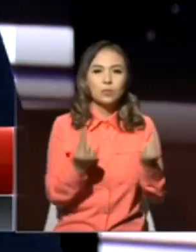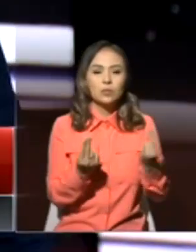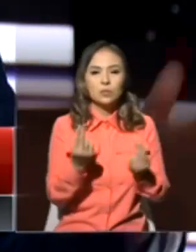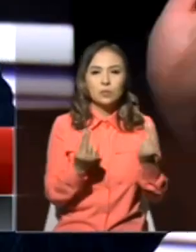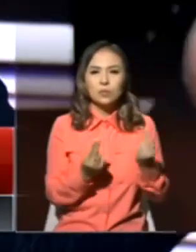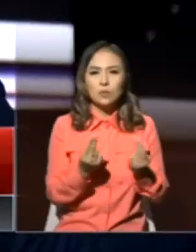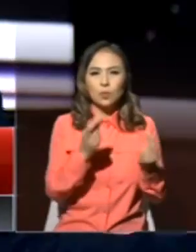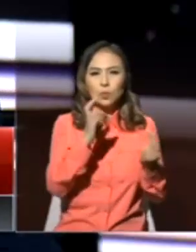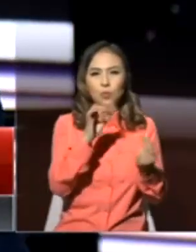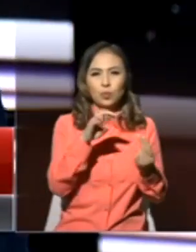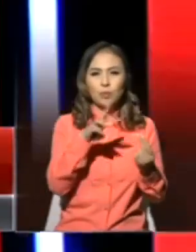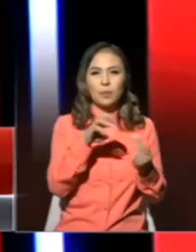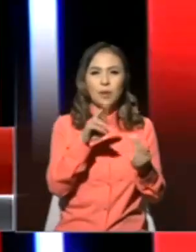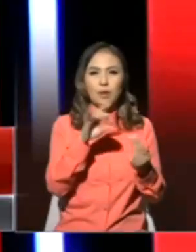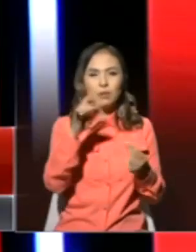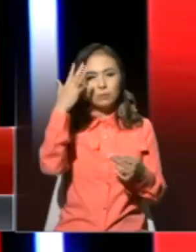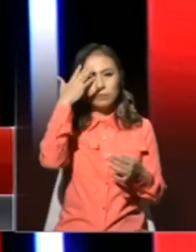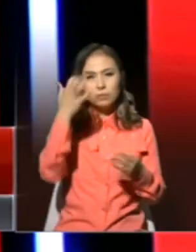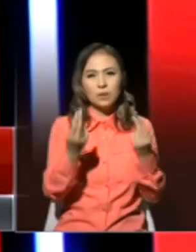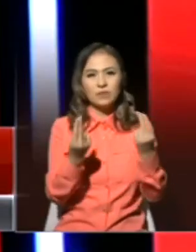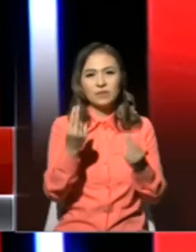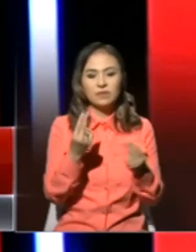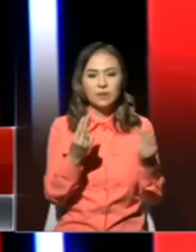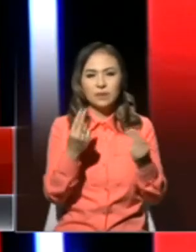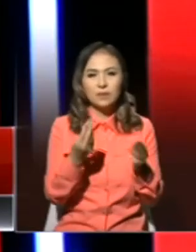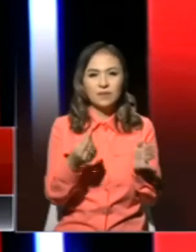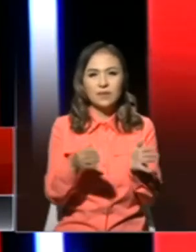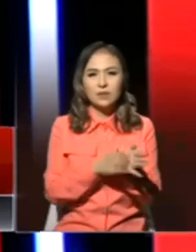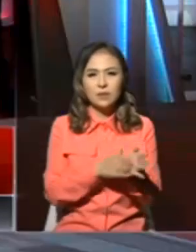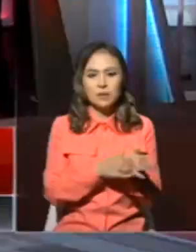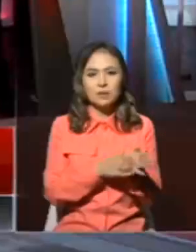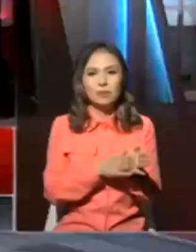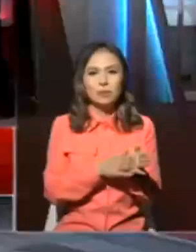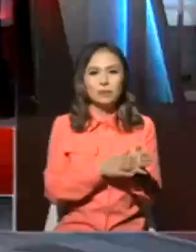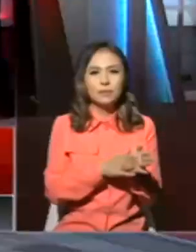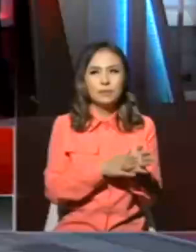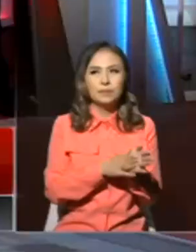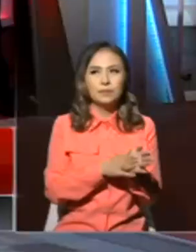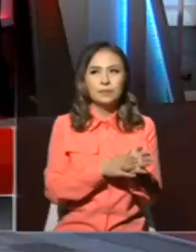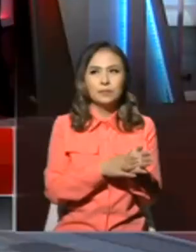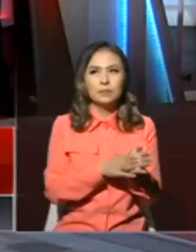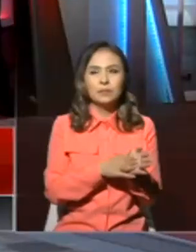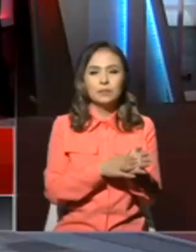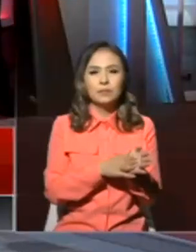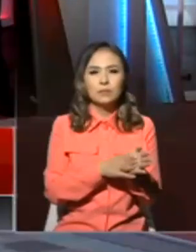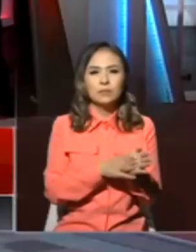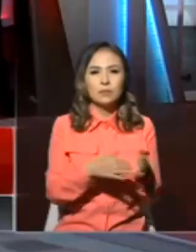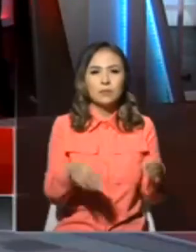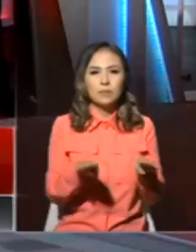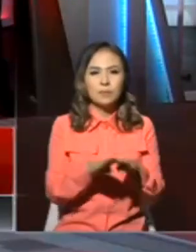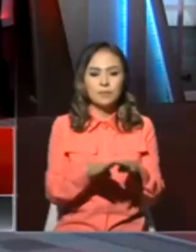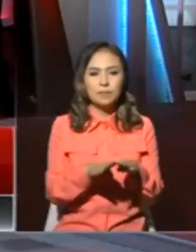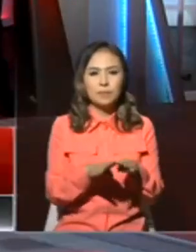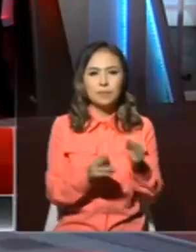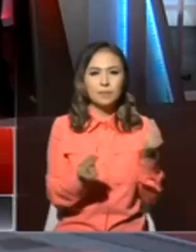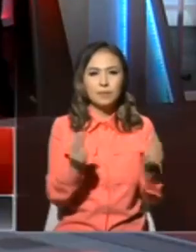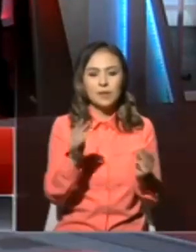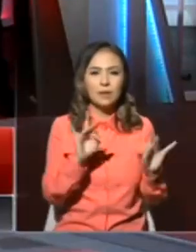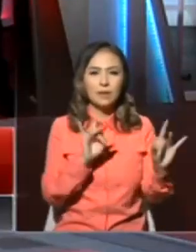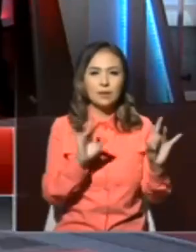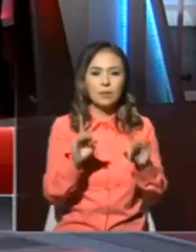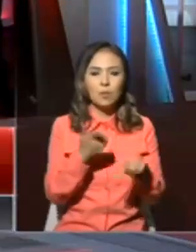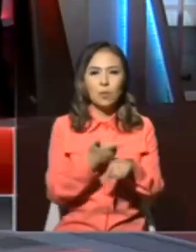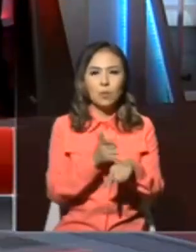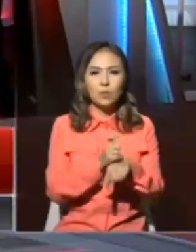бар, және де сіз жасап жүрген сәт жұлдыз тағы да басқасы. Осындай құмар ойындардың рекламасы өте